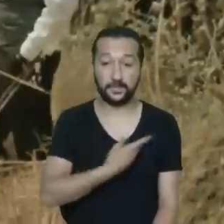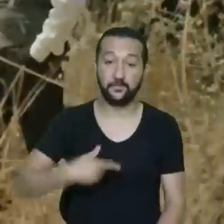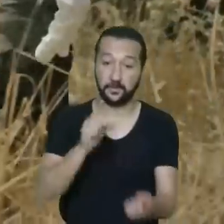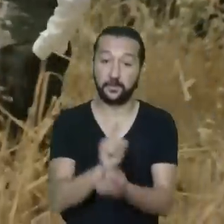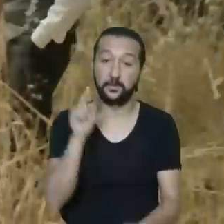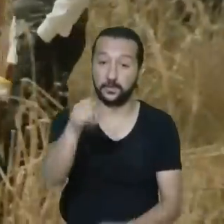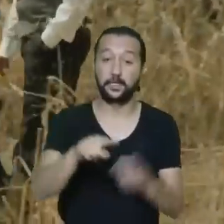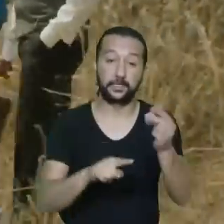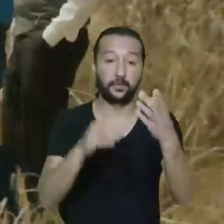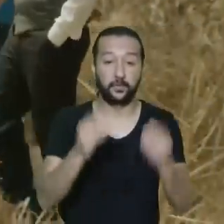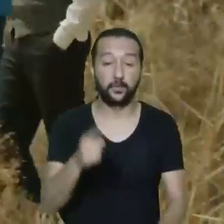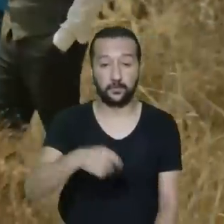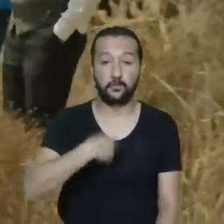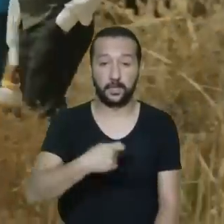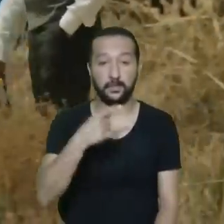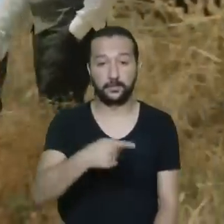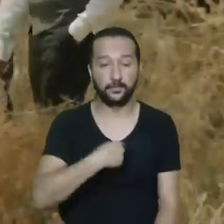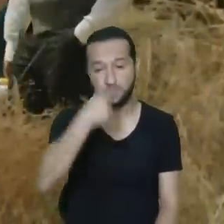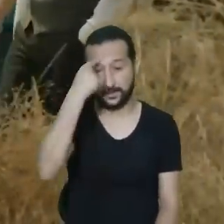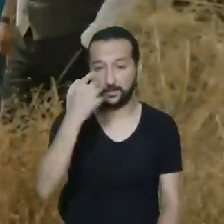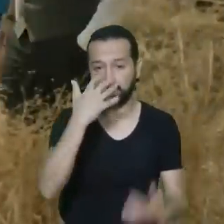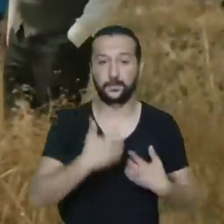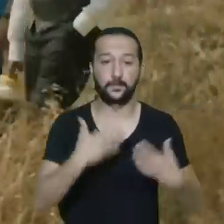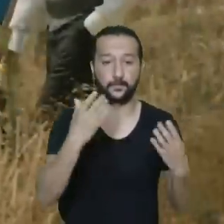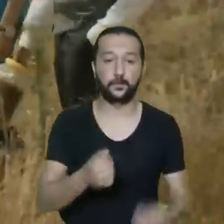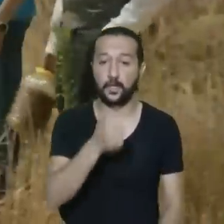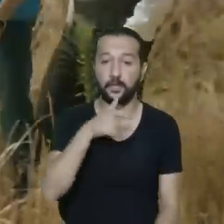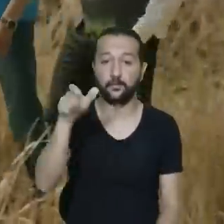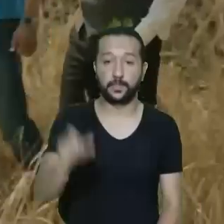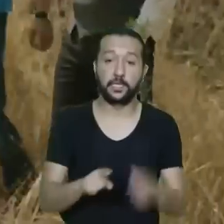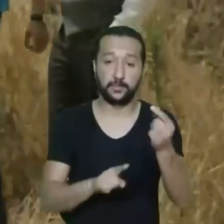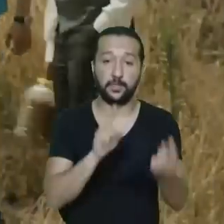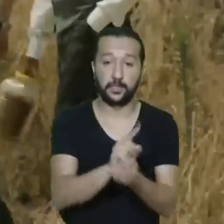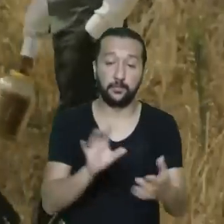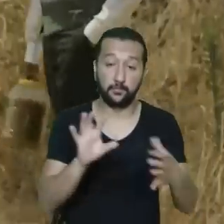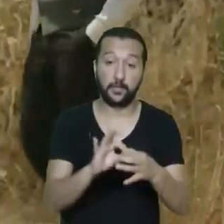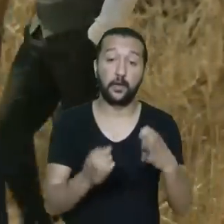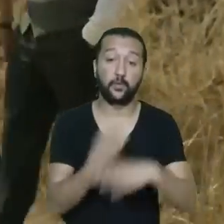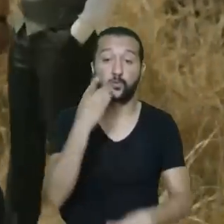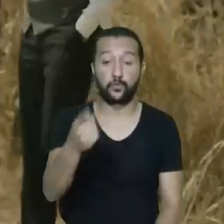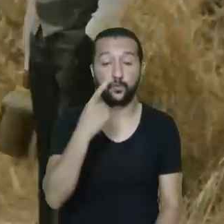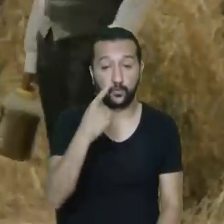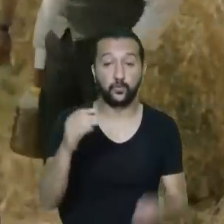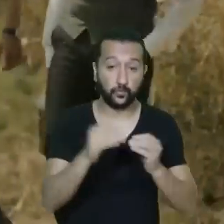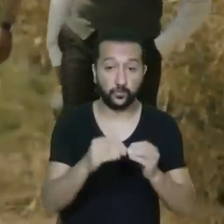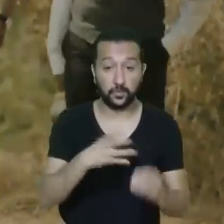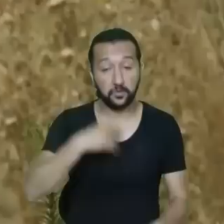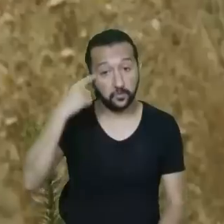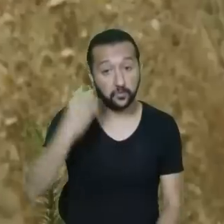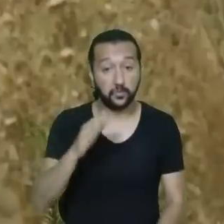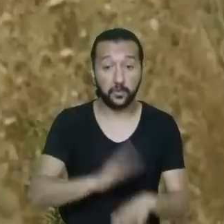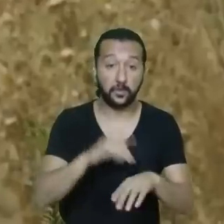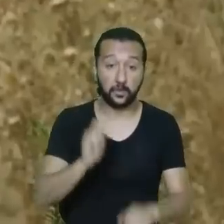oldu İsmail'e. Bahanesinden biz de nasiplendik. Adam İsmail'le bağ kuruyor herhalde. Sadıç gari suçluluğunu hissediyor ne